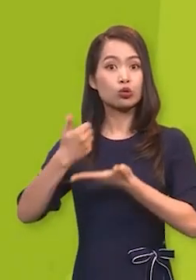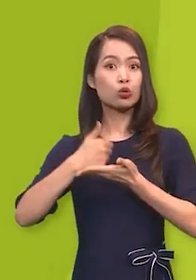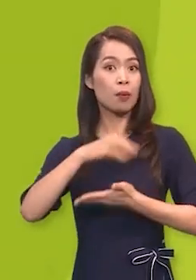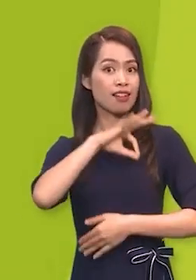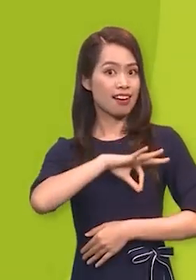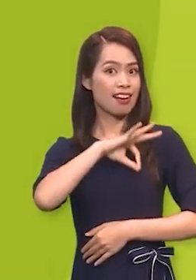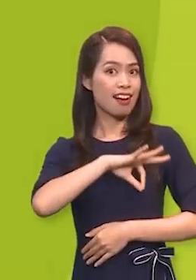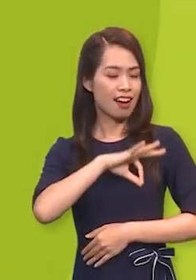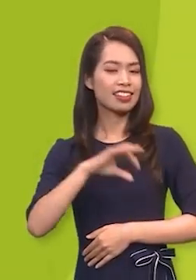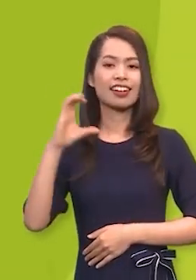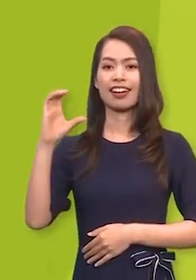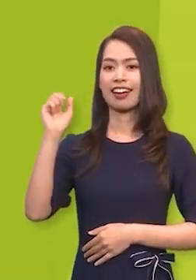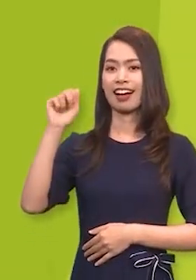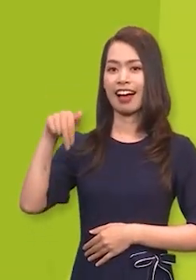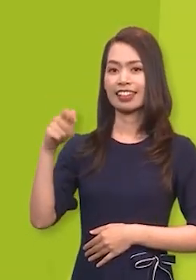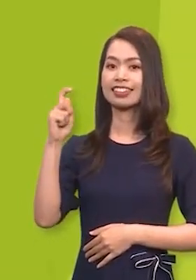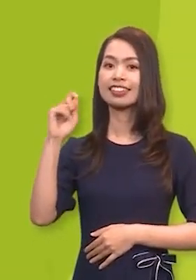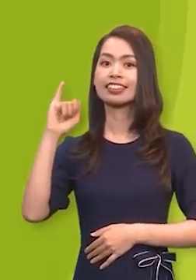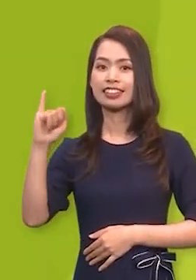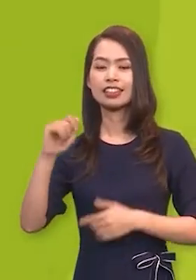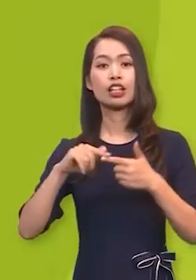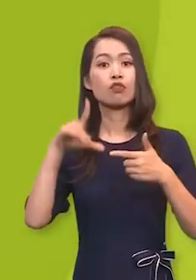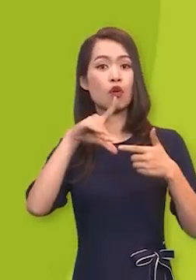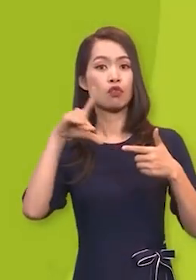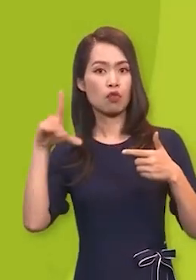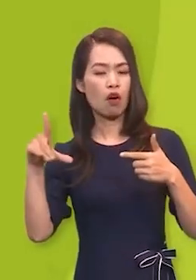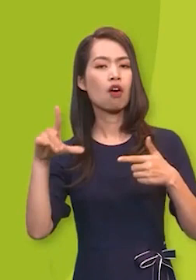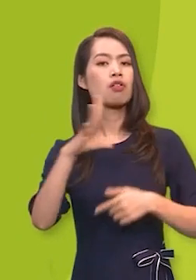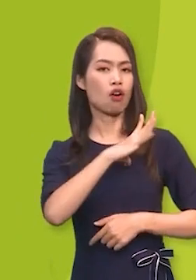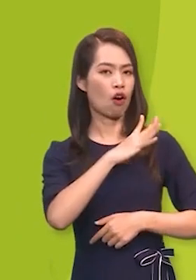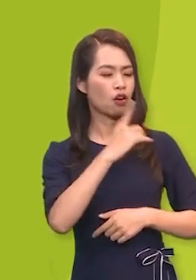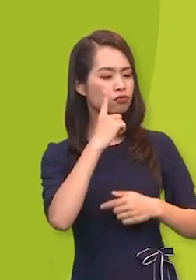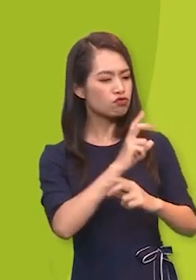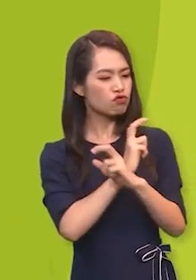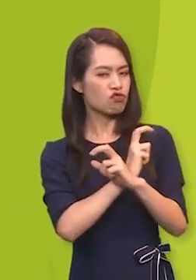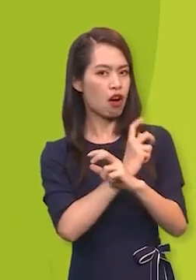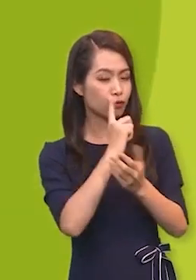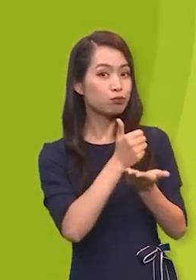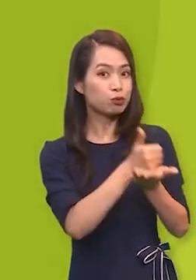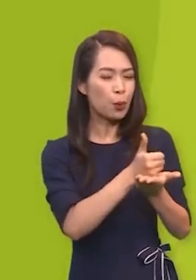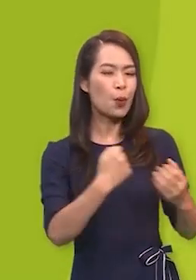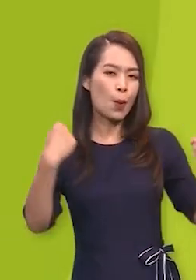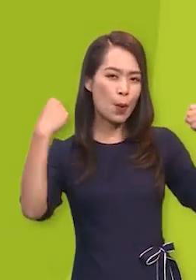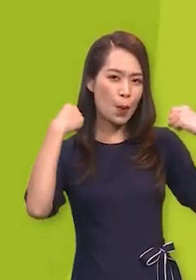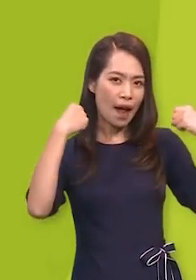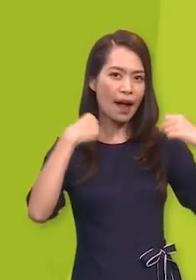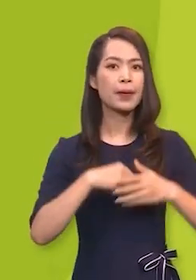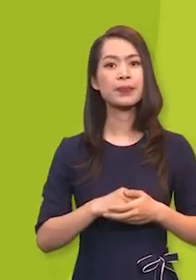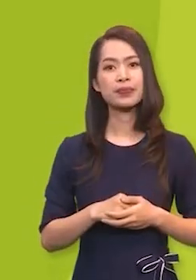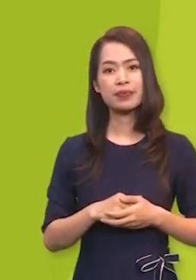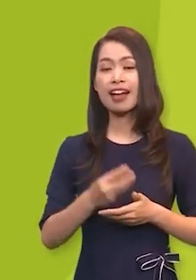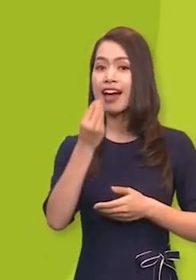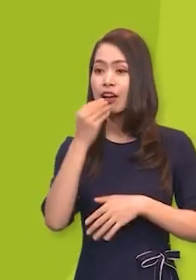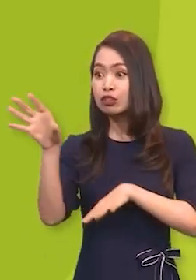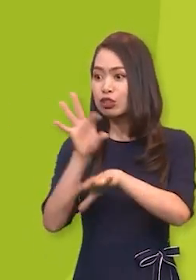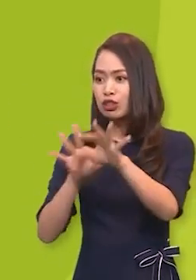phẩm này cũng đồng thời cung cấp các khoáng chất như canxi, phốt pho, giúp hình thành bộ xương chắc khỏe cho thai nhi, tránh loãng xương cho mẹ,